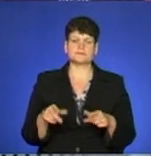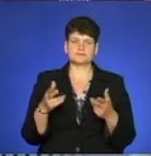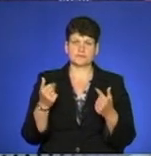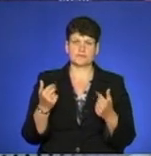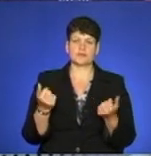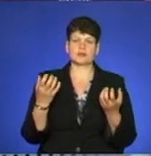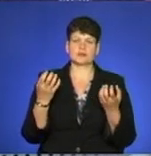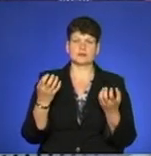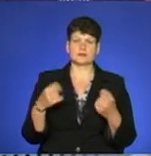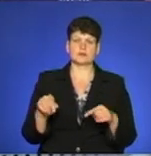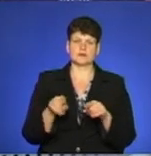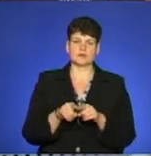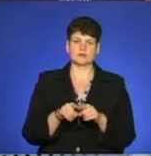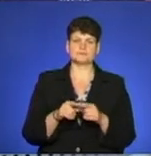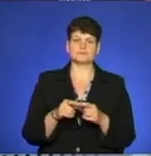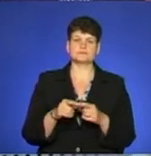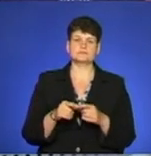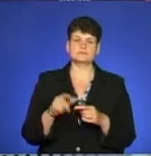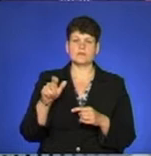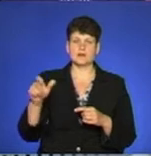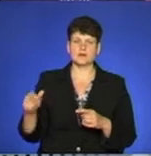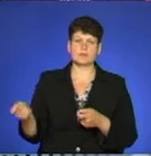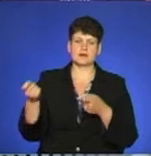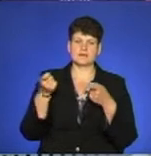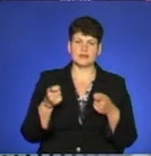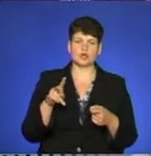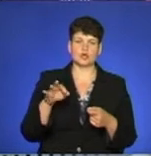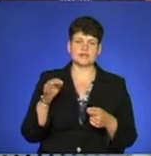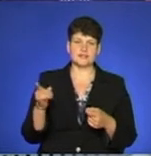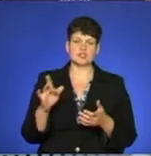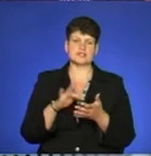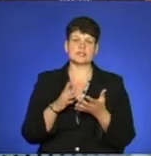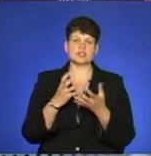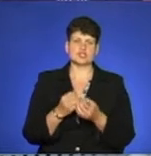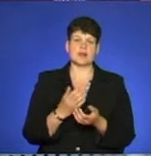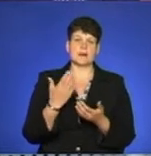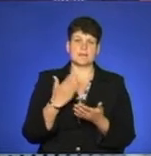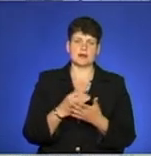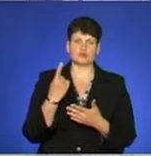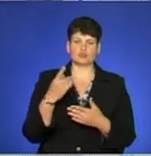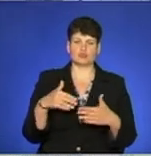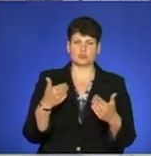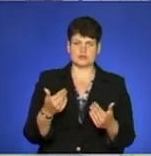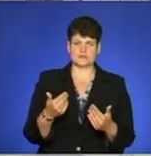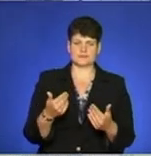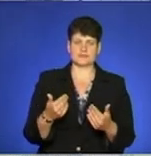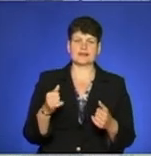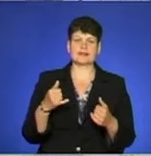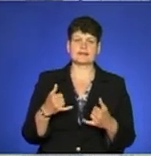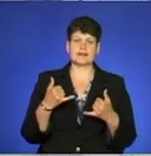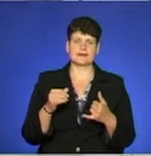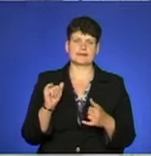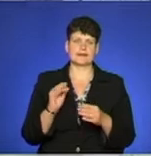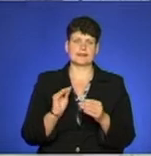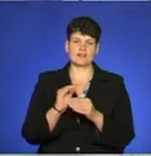теж пасажироперевезення, логістичний центр, і маємо для вас ще одну пропозицію, наше бачення. Для інвесторів готові